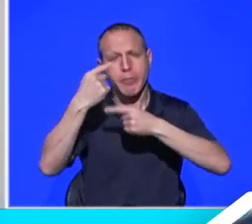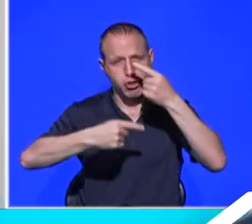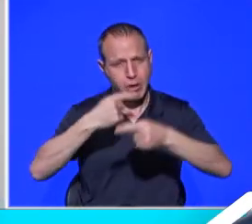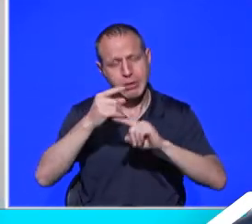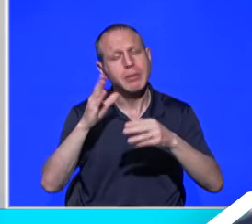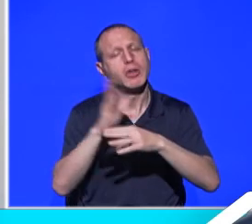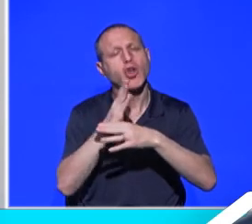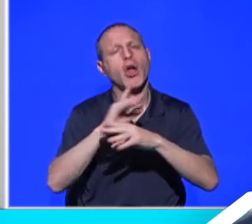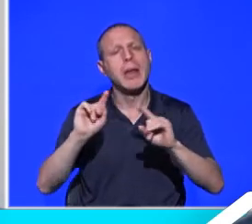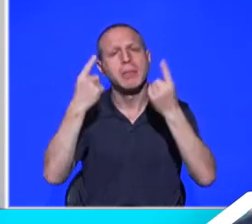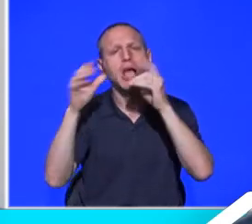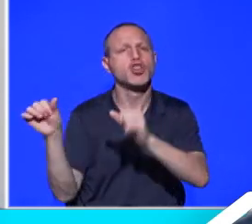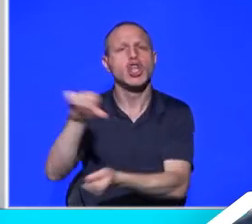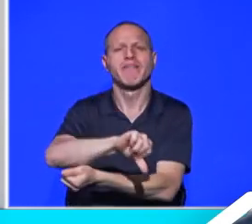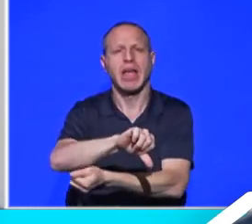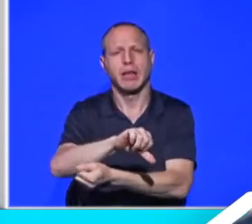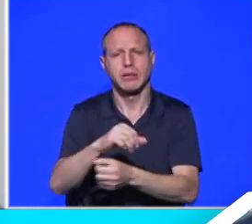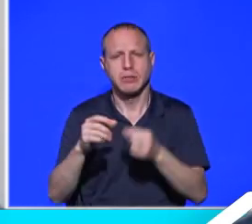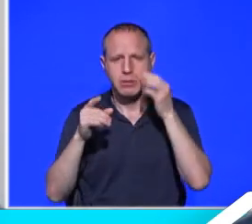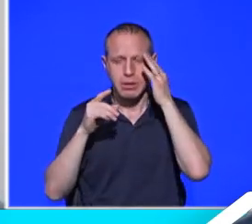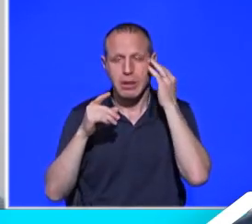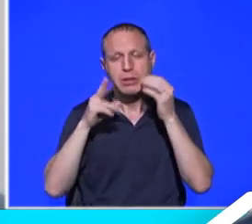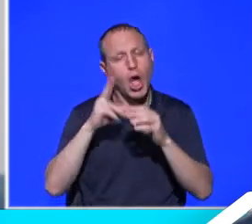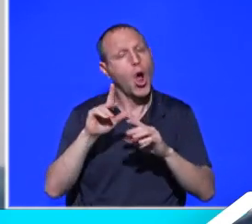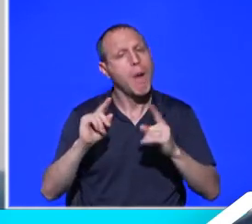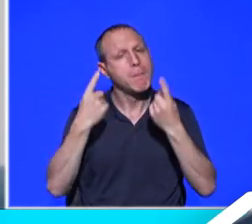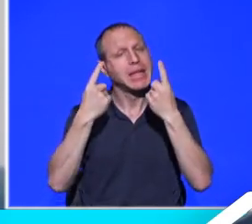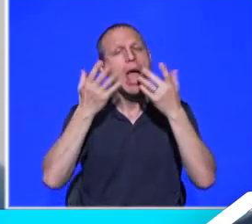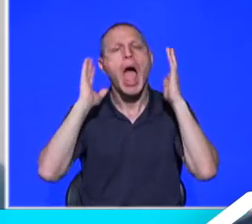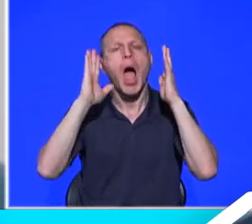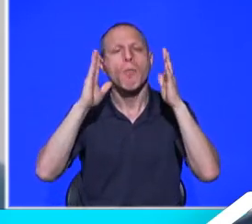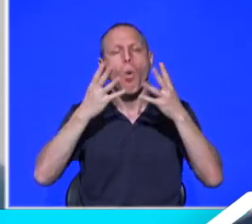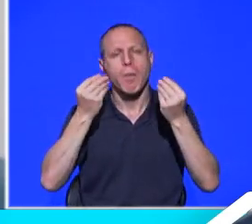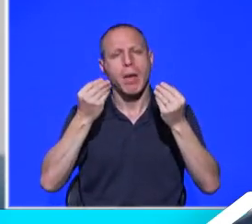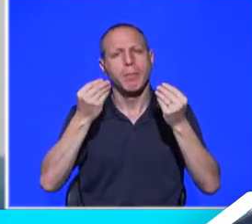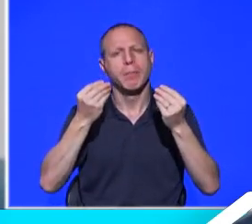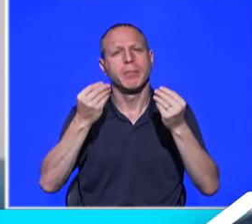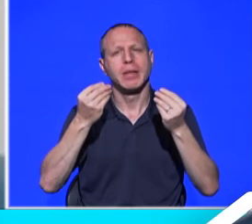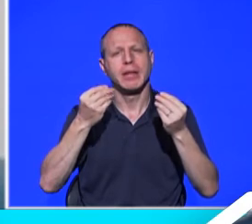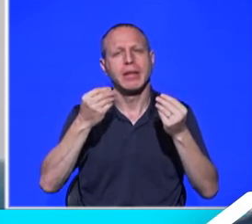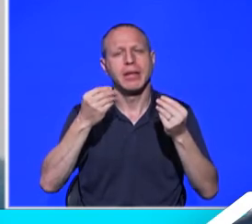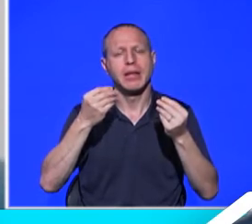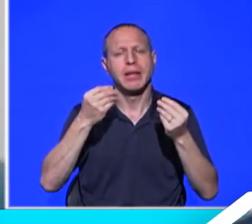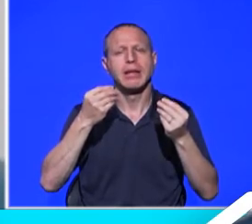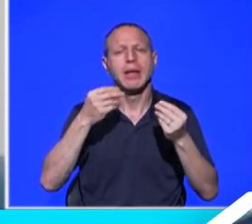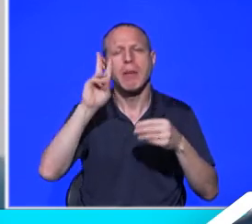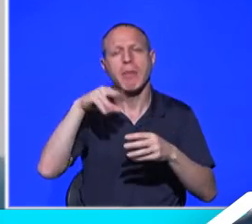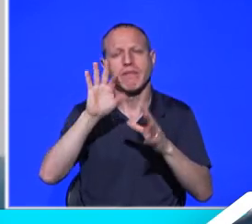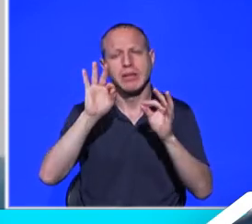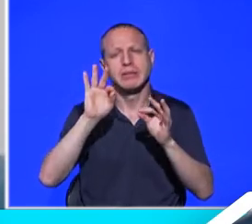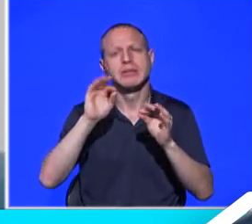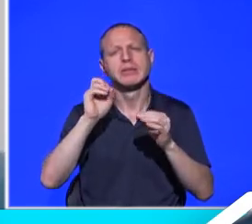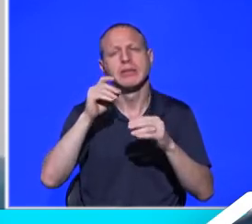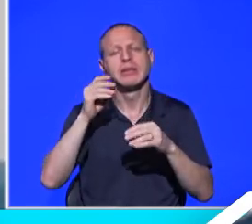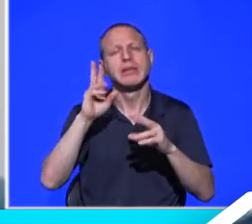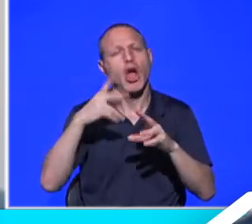זה מקרה התראה, יכול להיות מקרה חמור בהרבה, תסתכל על אסונות שהתרחשו בעולם, מפרץ מקסיקו למשל 2010, כן, אוקיי. התרחשו מספר רב